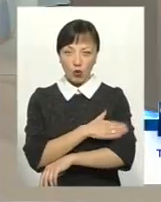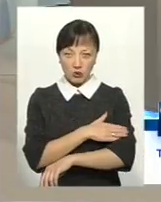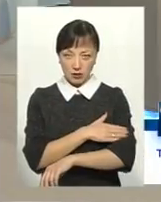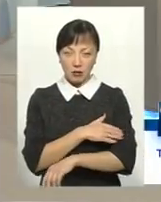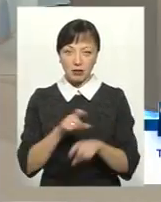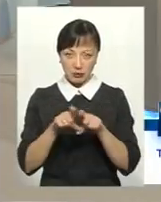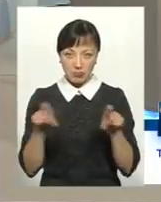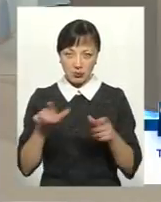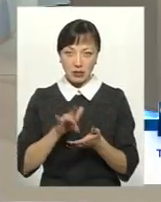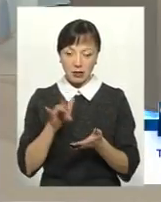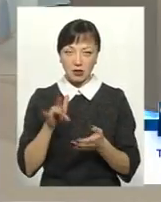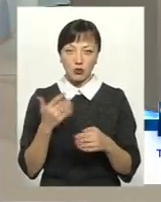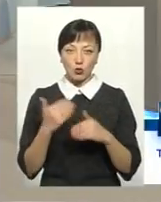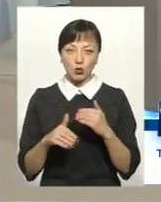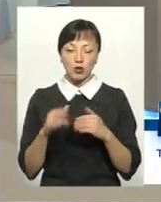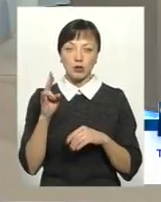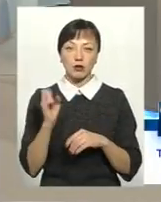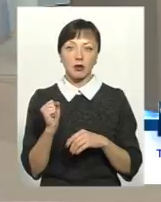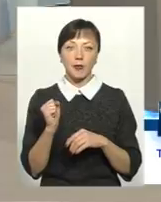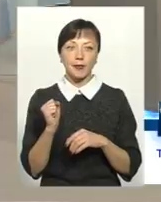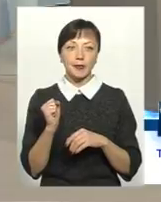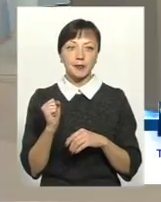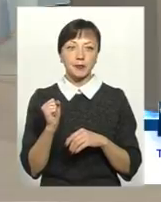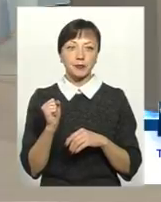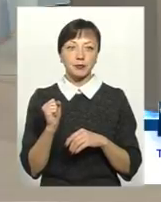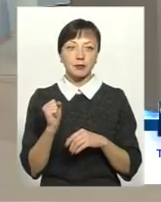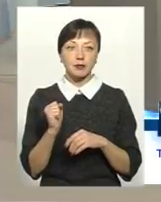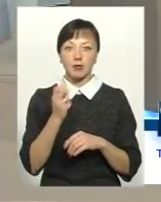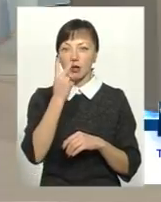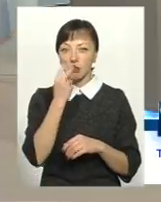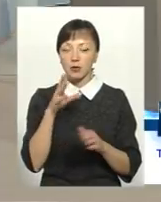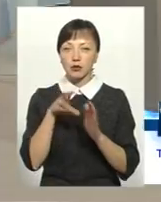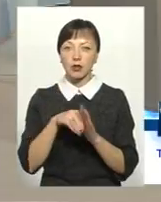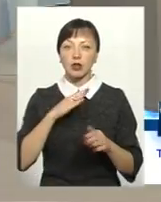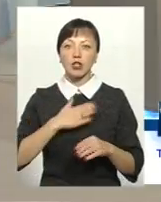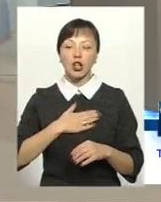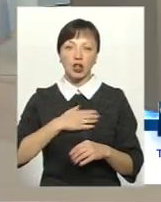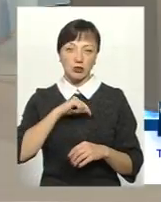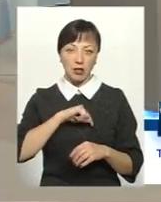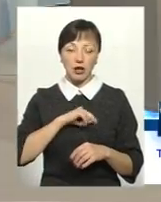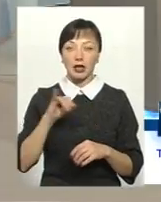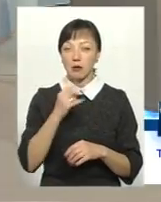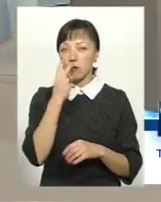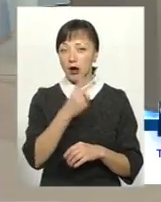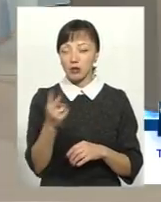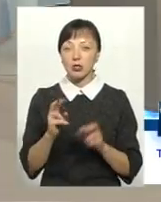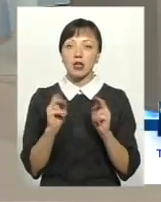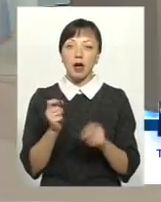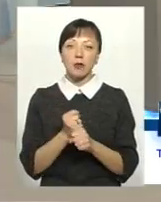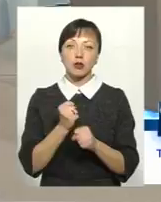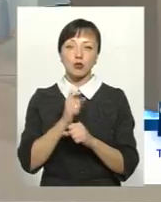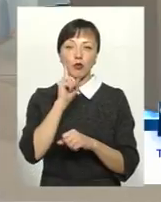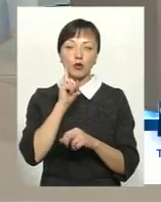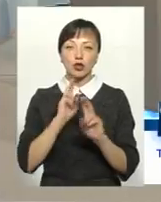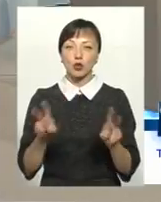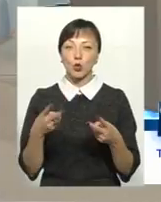він такий вже, можна сказати, пристосований на нашу ментальність. І там я бачила, як працюють і